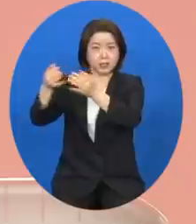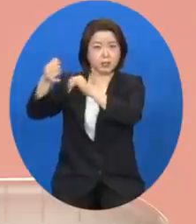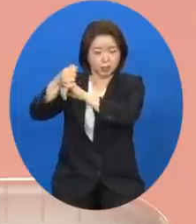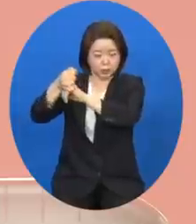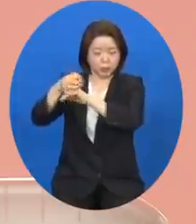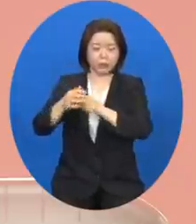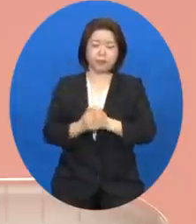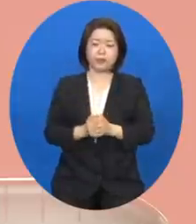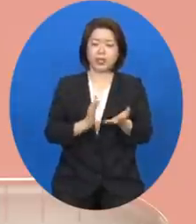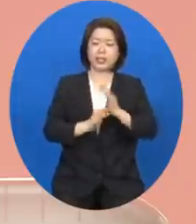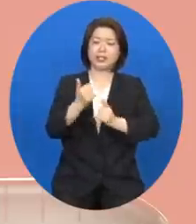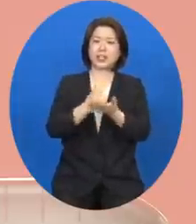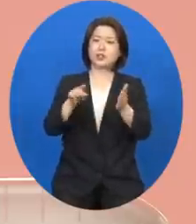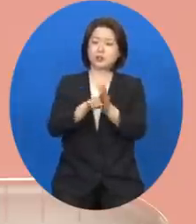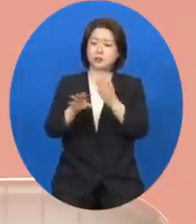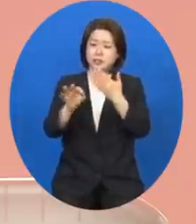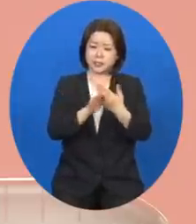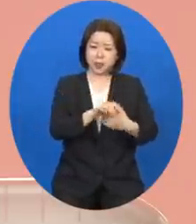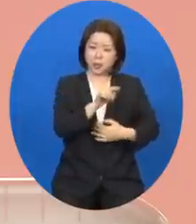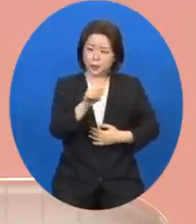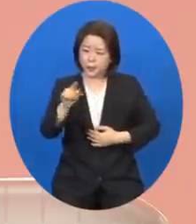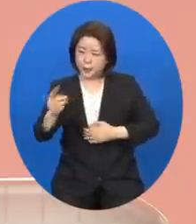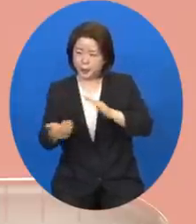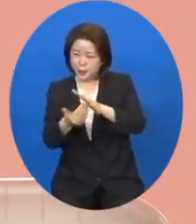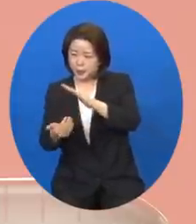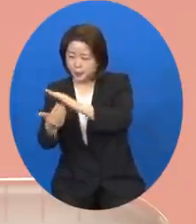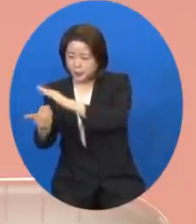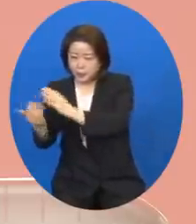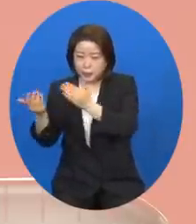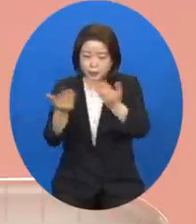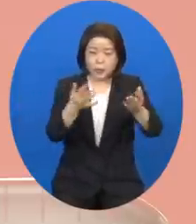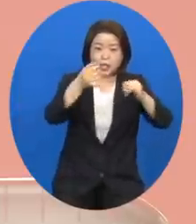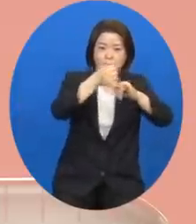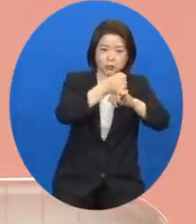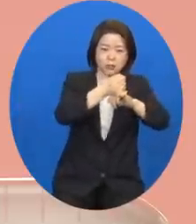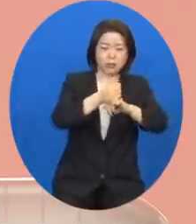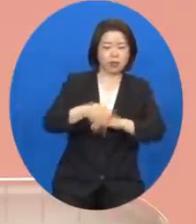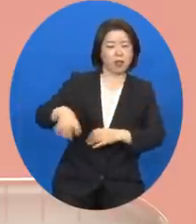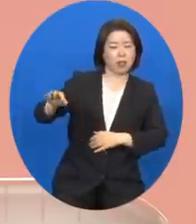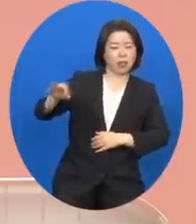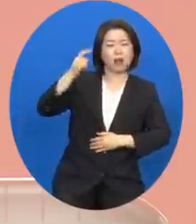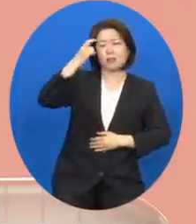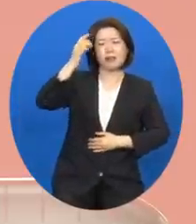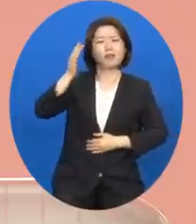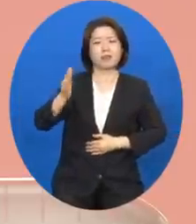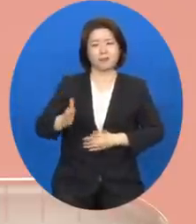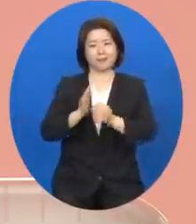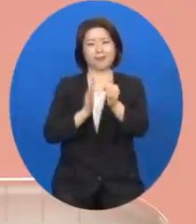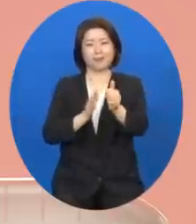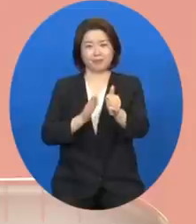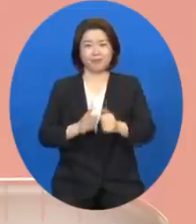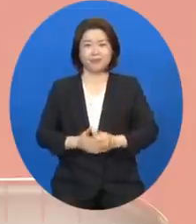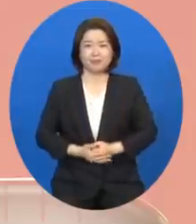이렇게 해주시겠다고 하는 약속을 절대로 소홀히 여기면 안 됩니다.